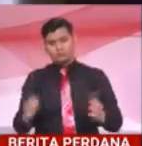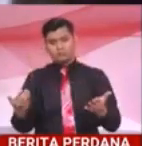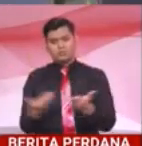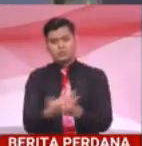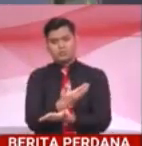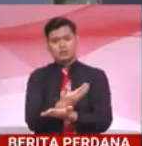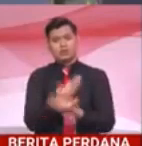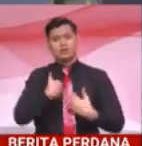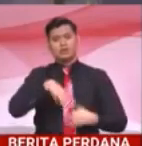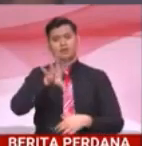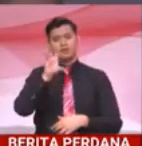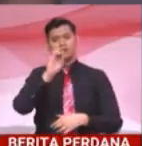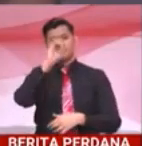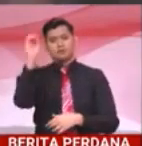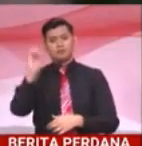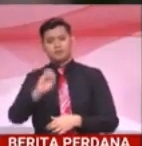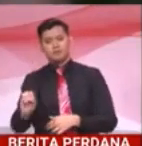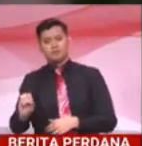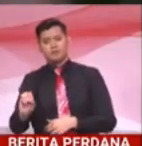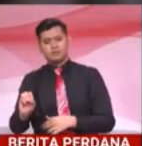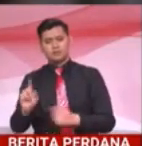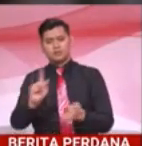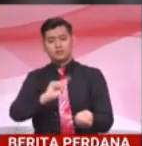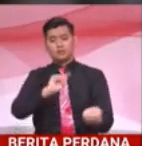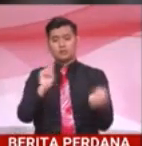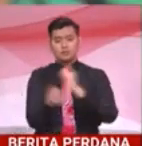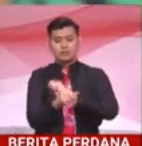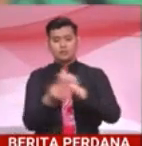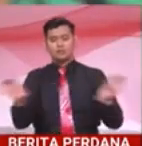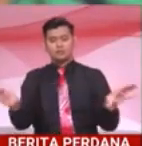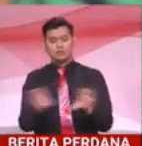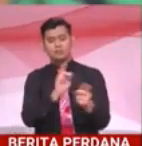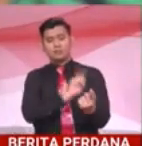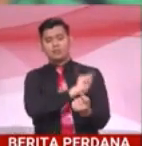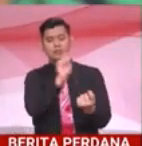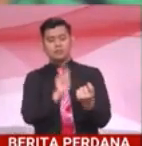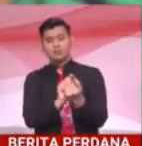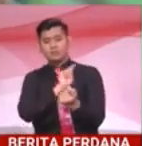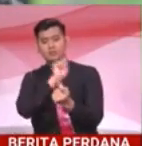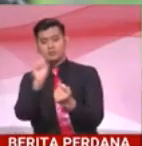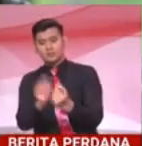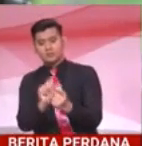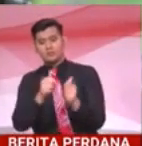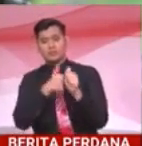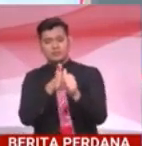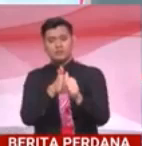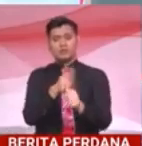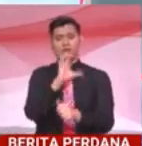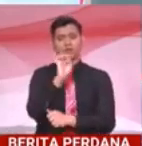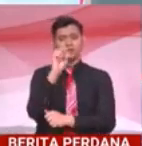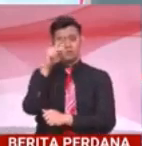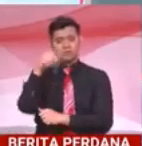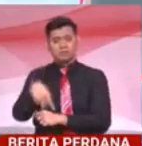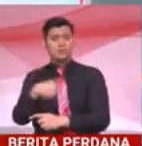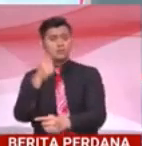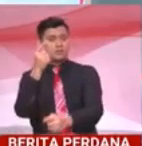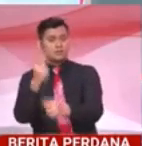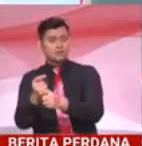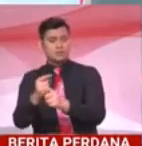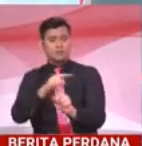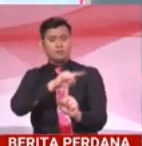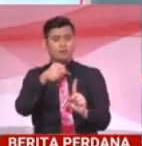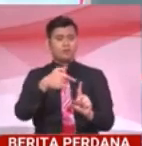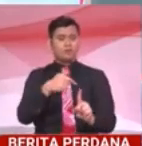Berkatilah hampir 51 slompak Gandhi tapi bagi menyesuaikan sridana di kamling ikut shofi ditetapkan jadi bila saya